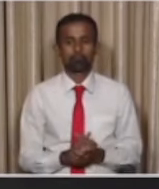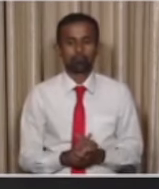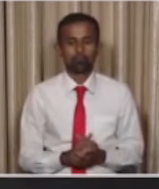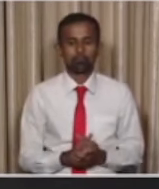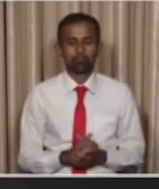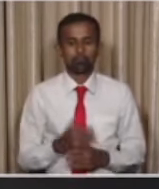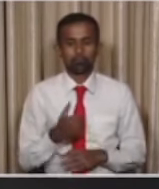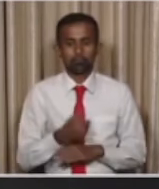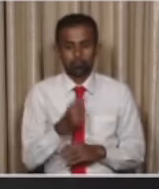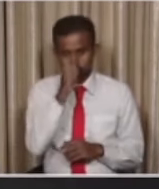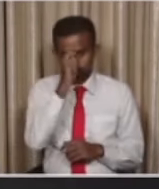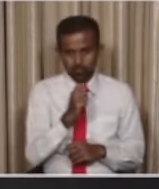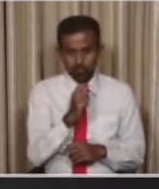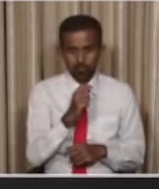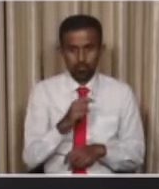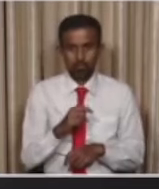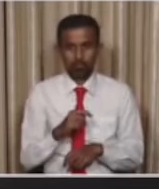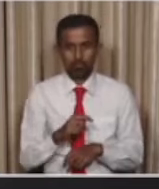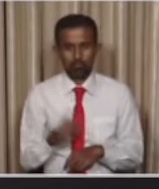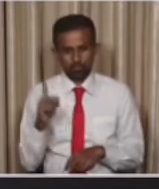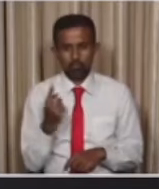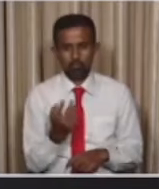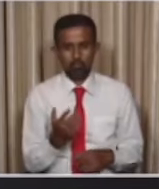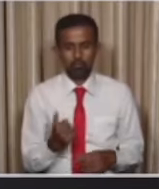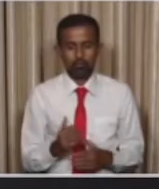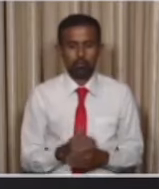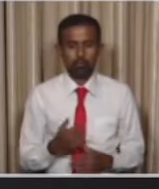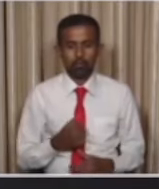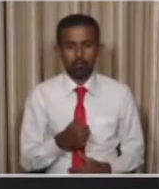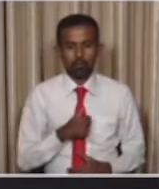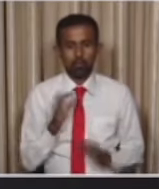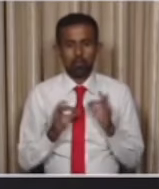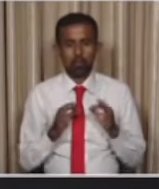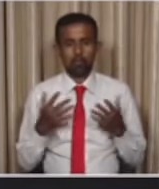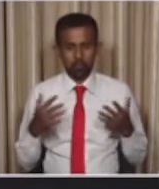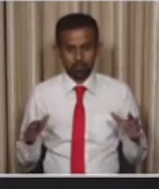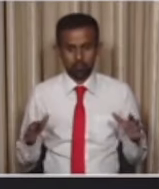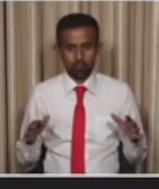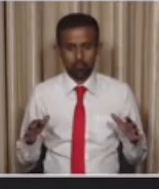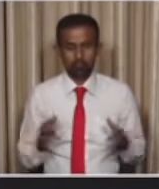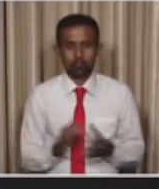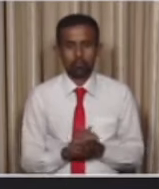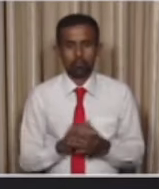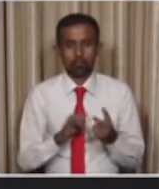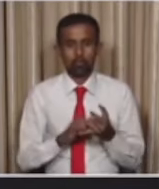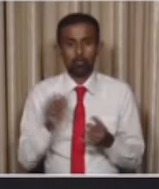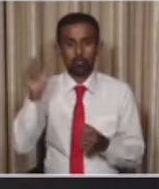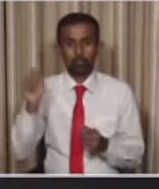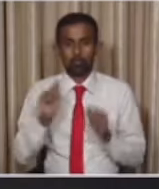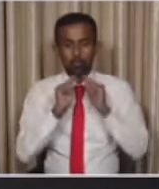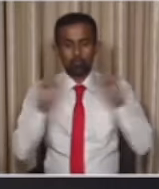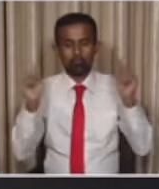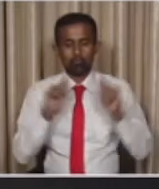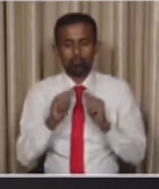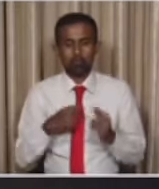මුල්ලාසන මන්ත්‍රීතුමනි, තව විනාඩියක් කාලයක් තියෙනවා. මම කැමති මගේ කතාව අවසන් කරන්න ඇත්තෙම සොක්‍රටිස් කිව්ව ප්‍රකාශයත් එක්ක.